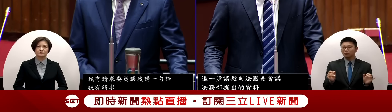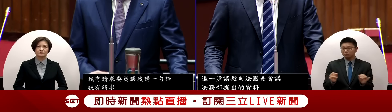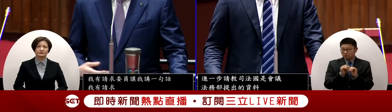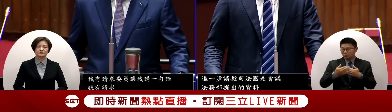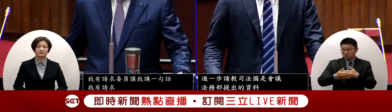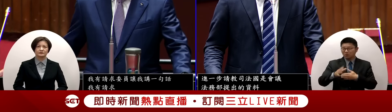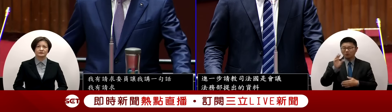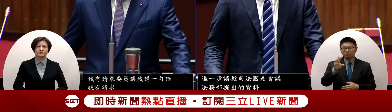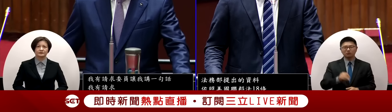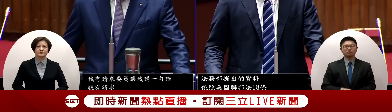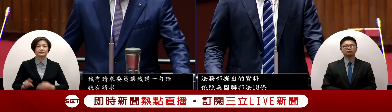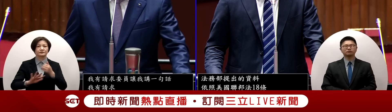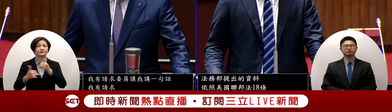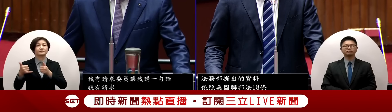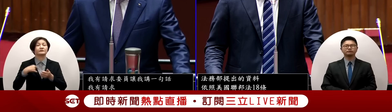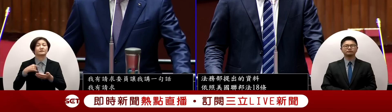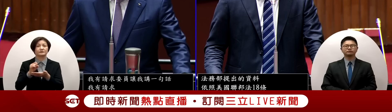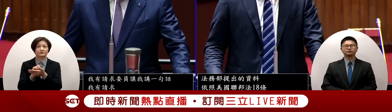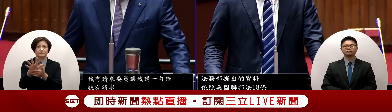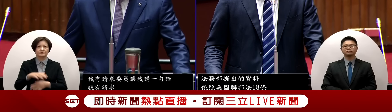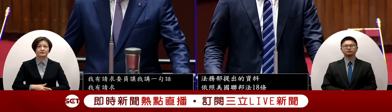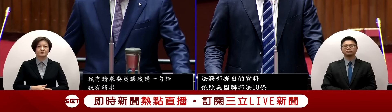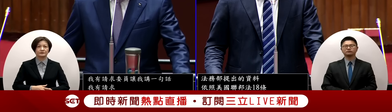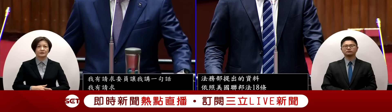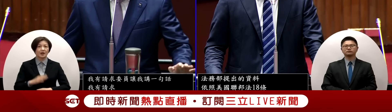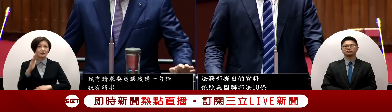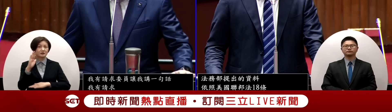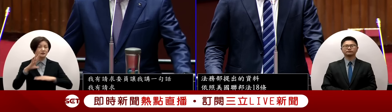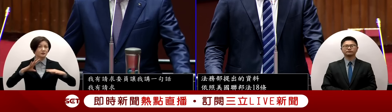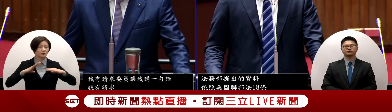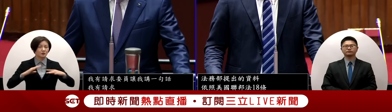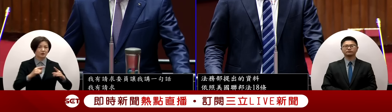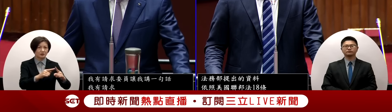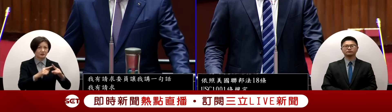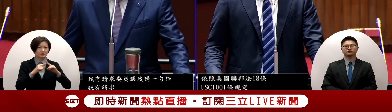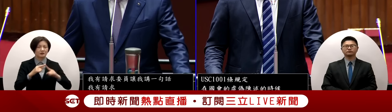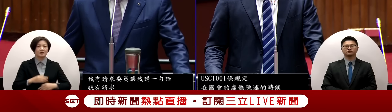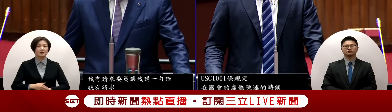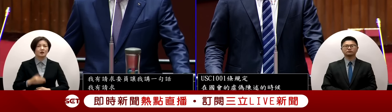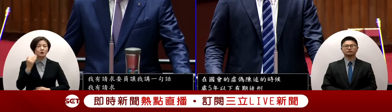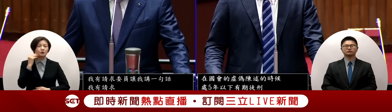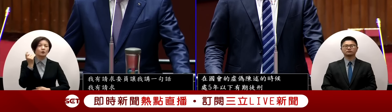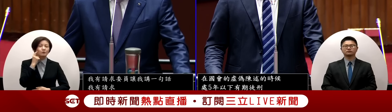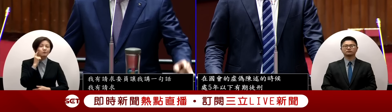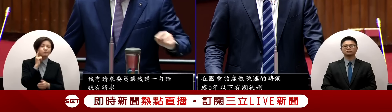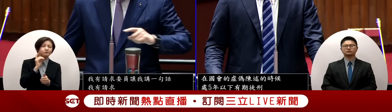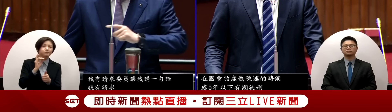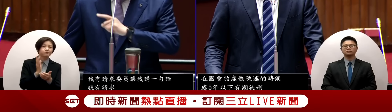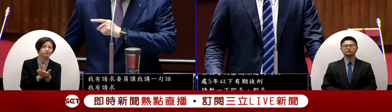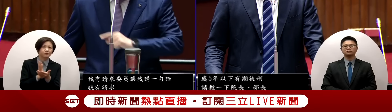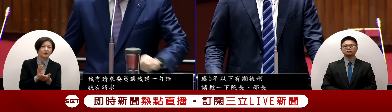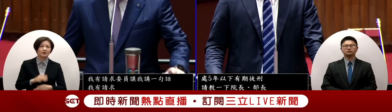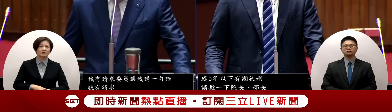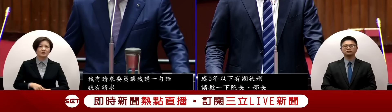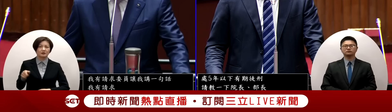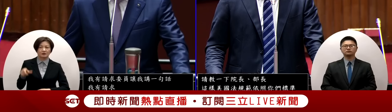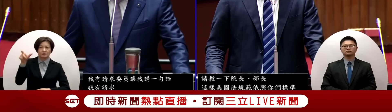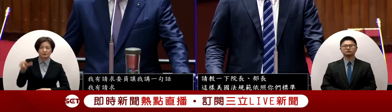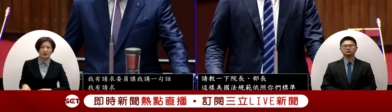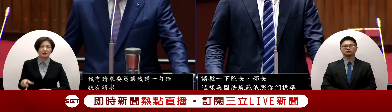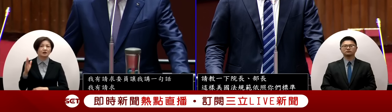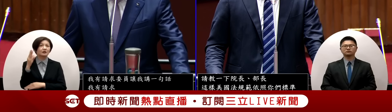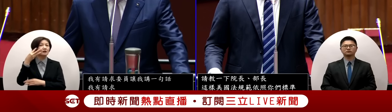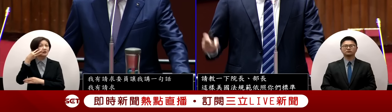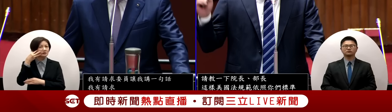序？ 委员报告，任何政府官员在这个地方不实、虚伪的陈述，都是他个人的政